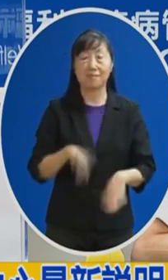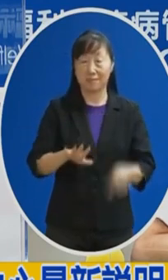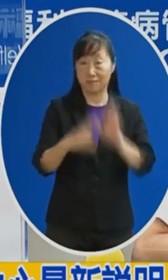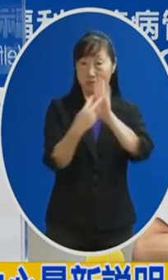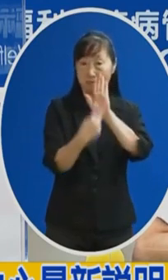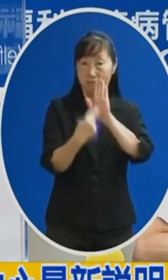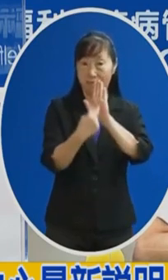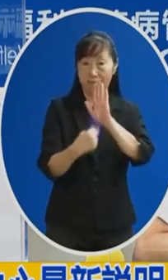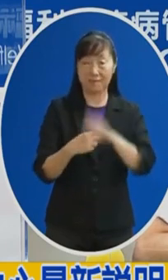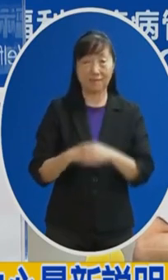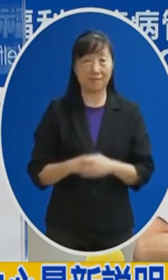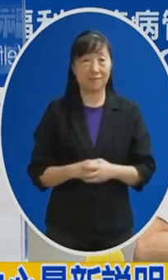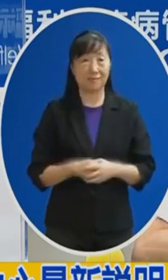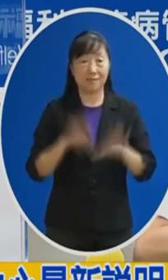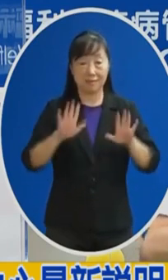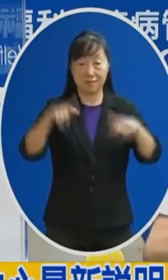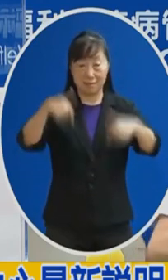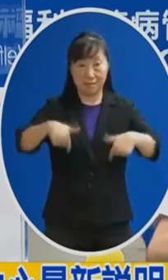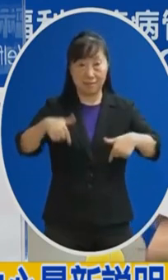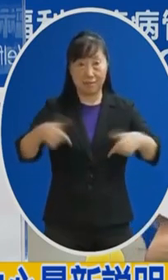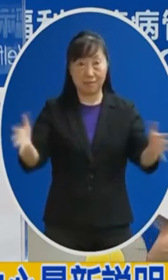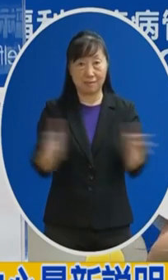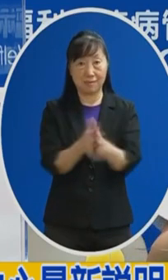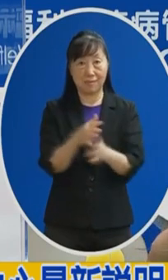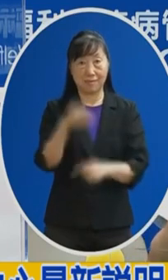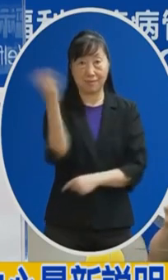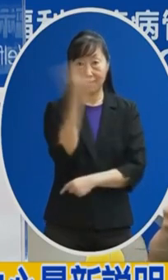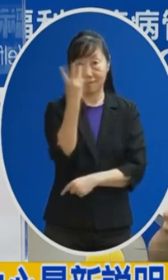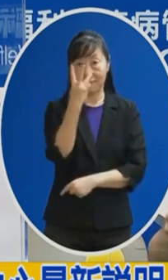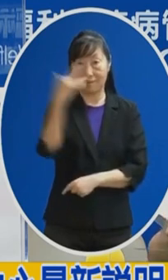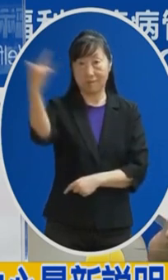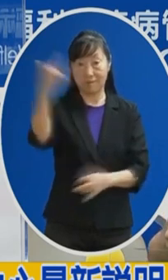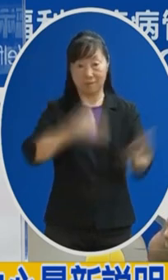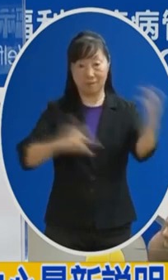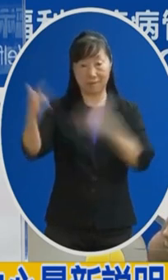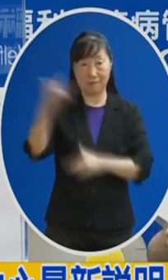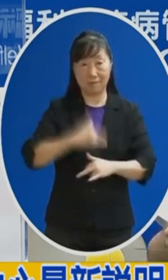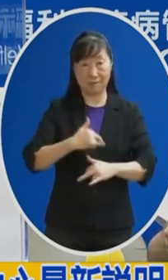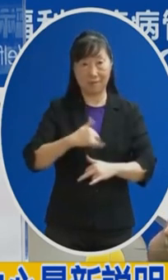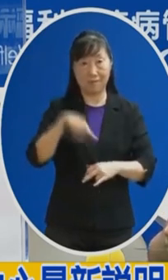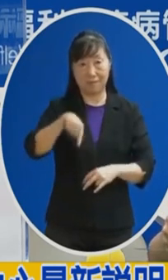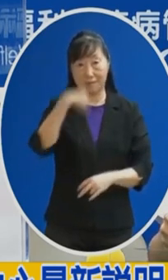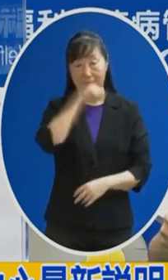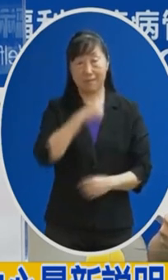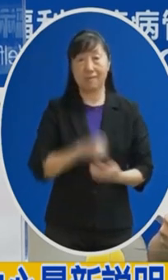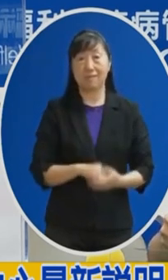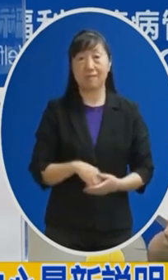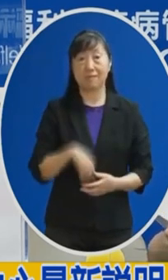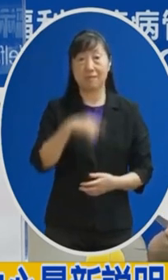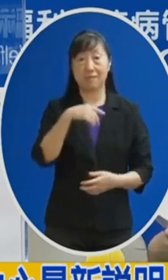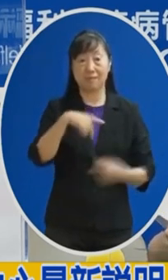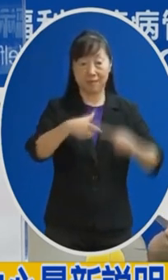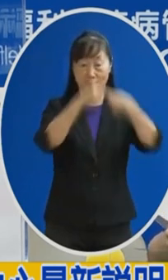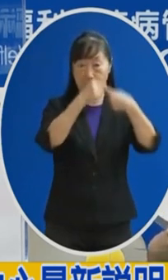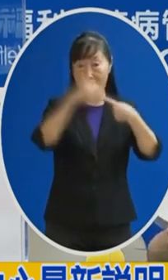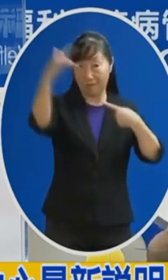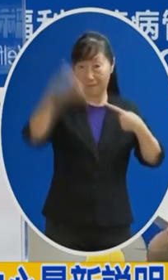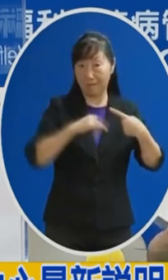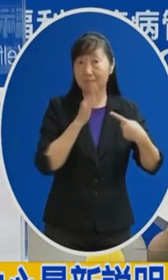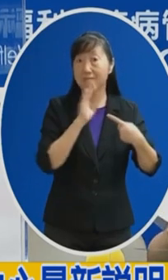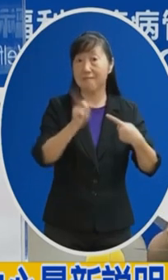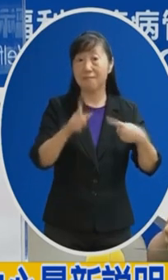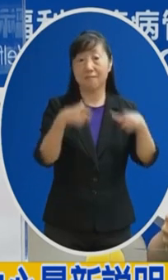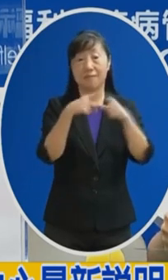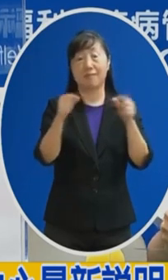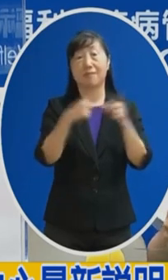下，今天下午总共有3个班机会抵达台湾，那最早抵达的是